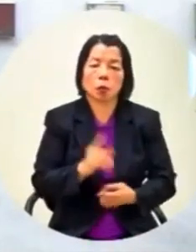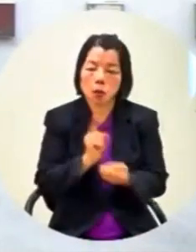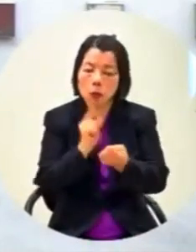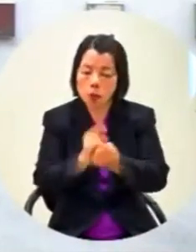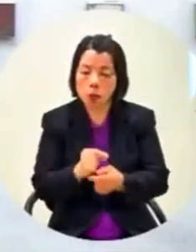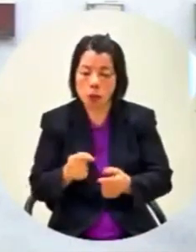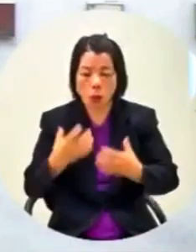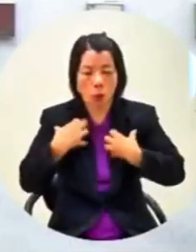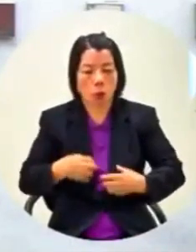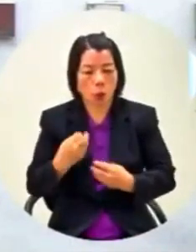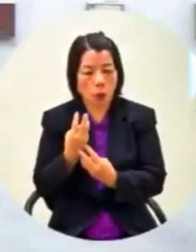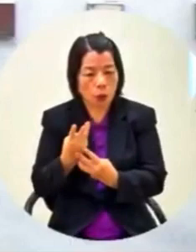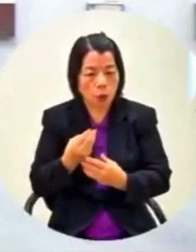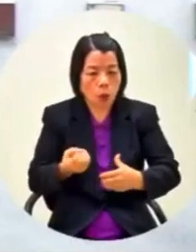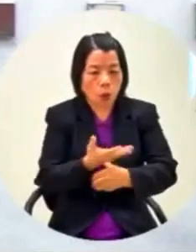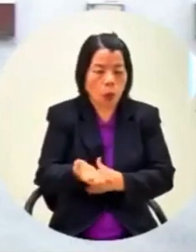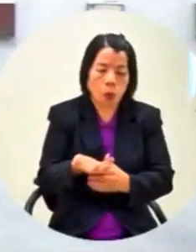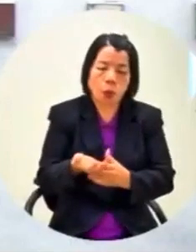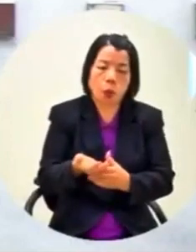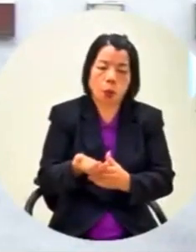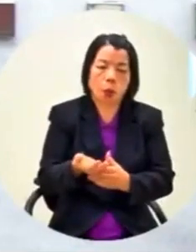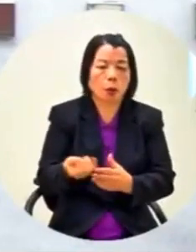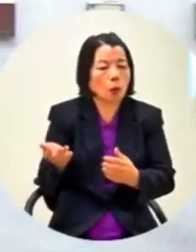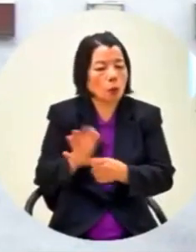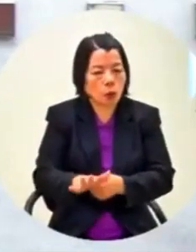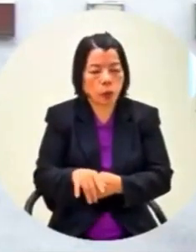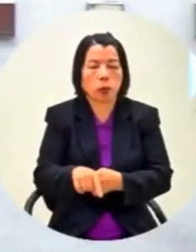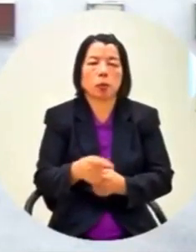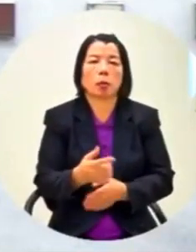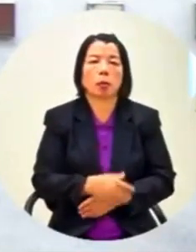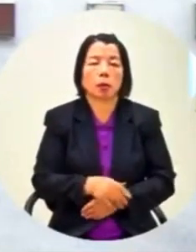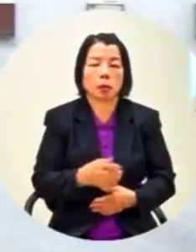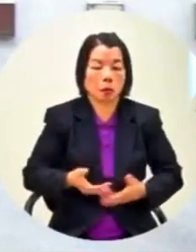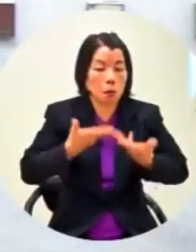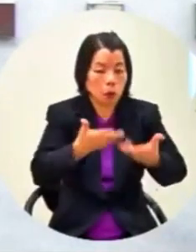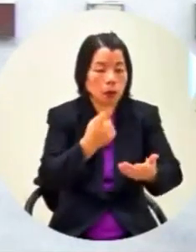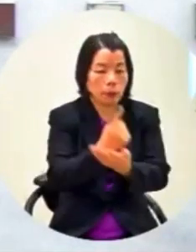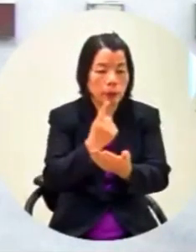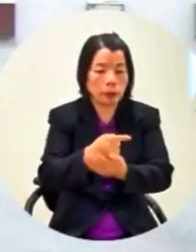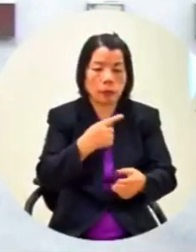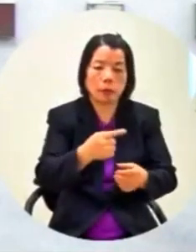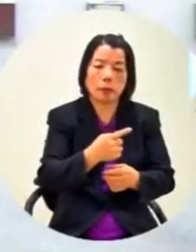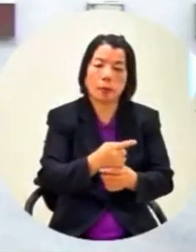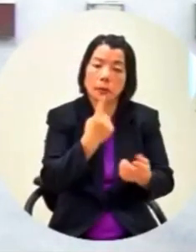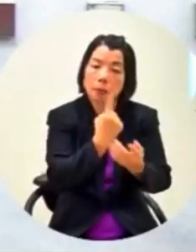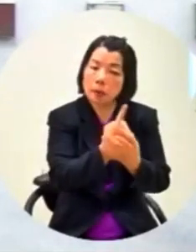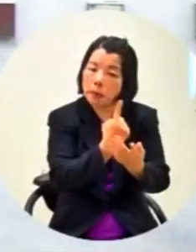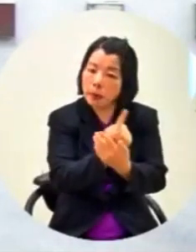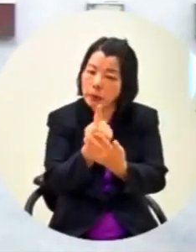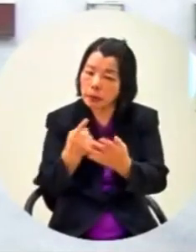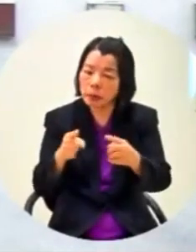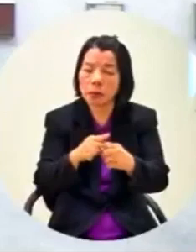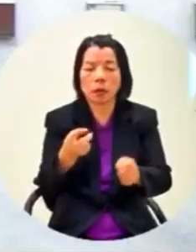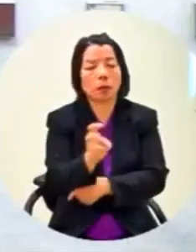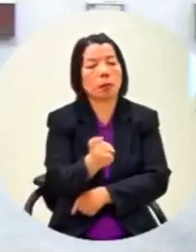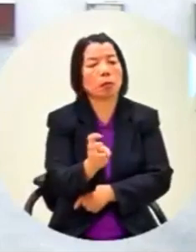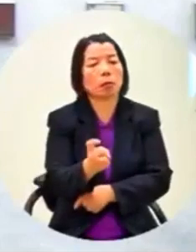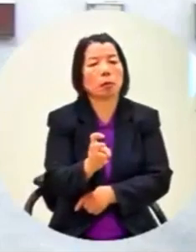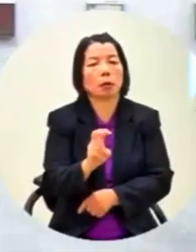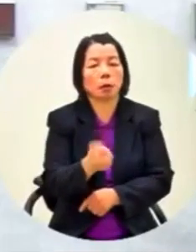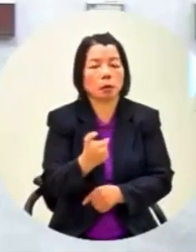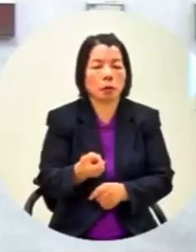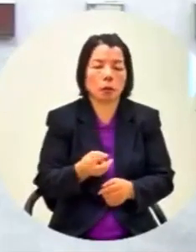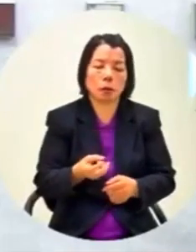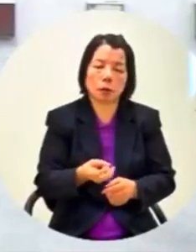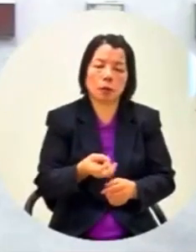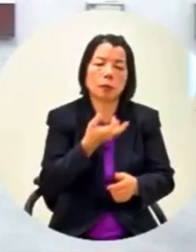炎而致死亡者，我们提供每一个人20万元的灾害救助。因